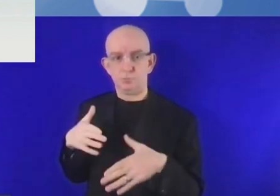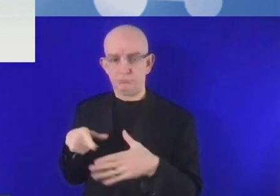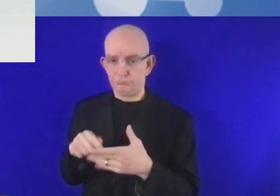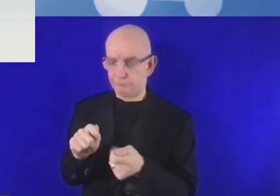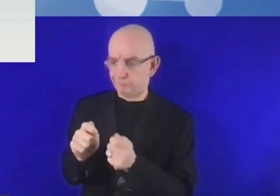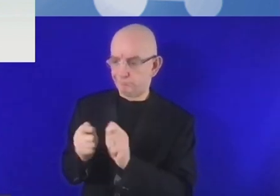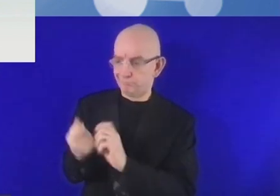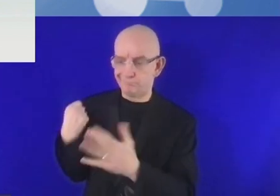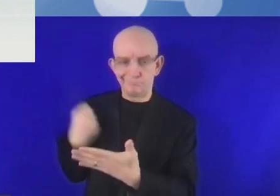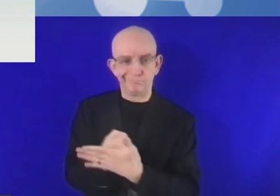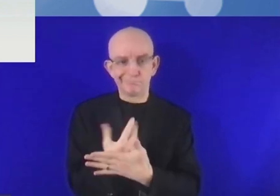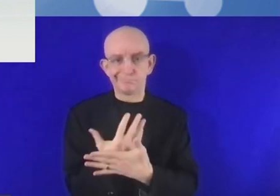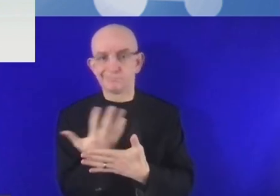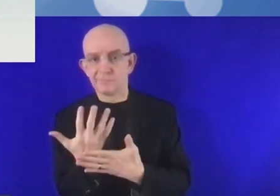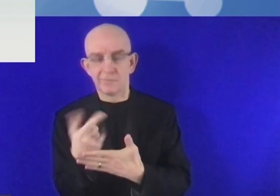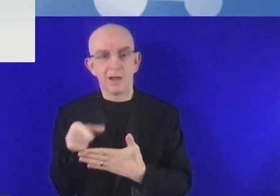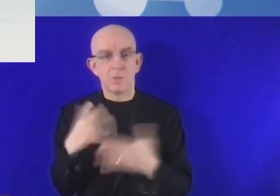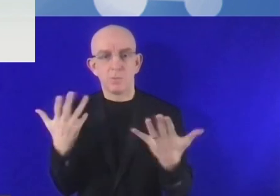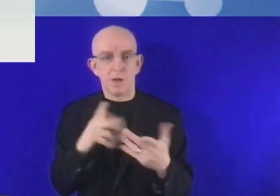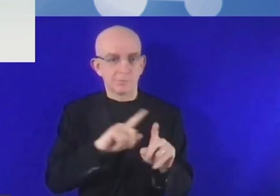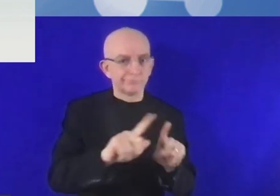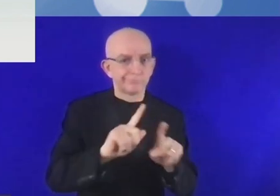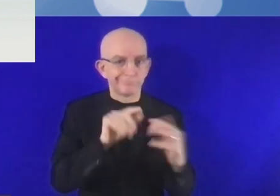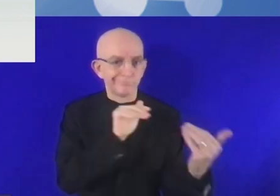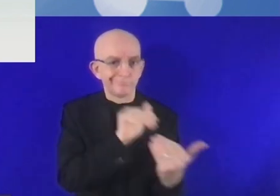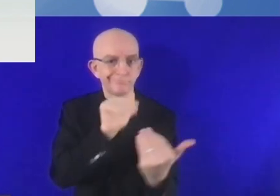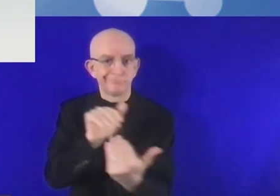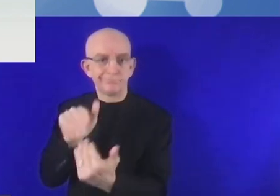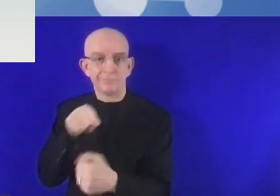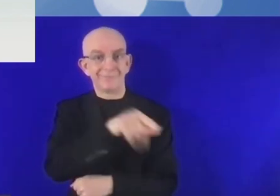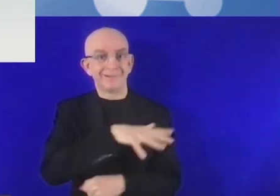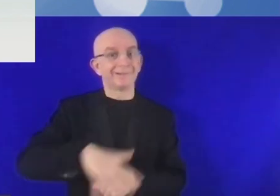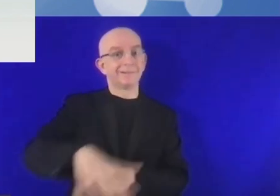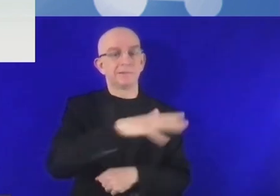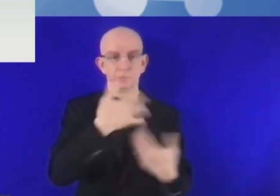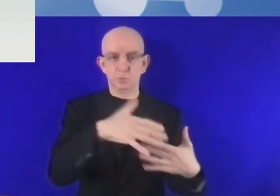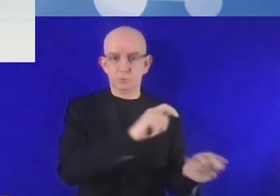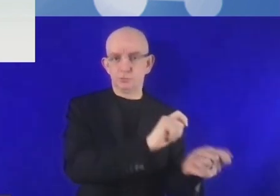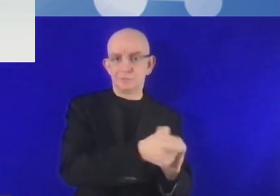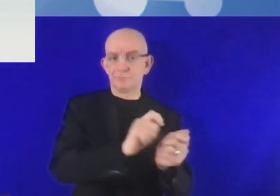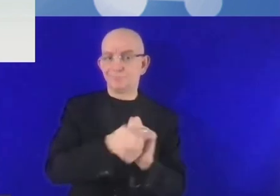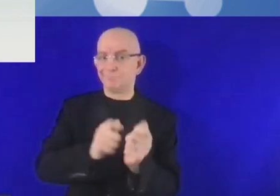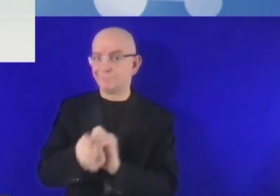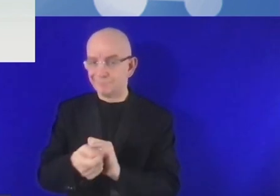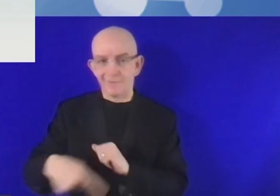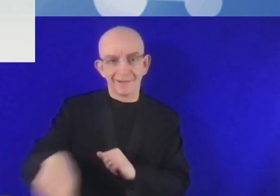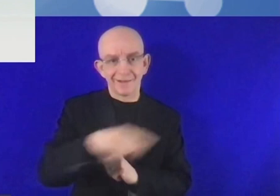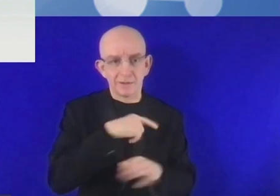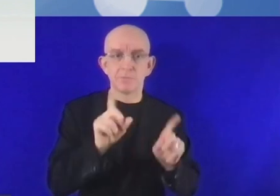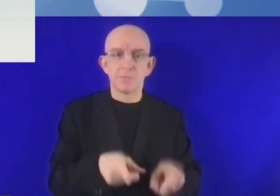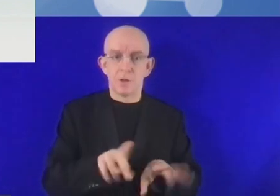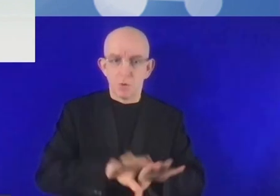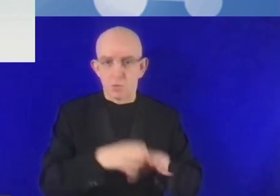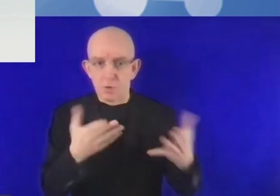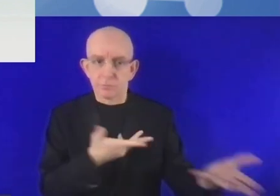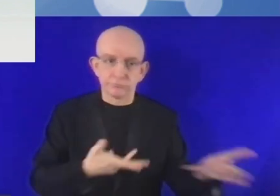możemy ze sobą współpracować w środowisku transparentnym. Szczyt IGF sam w sobie również